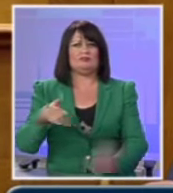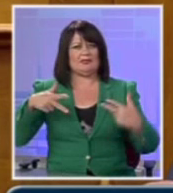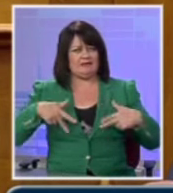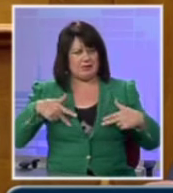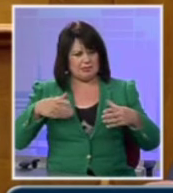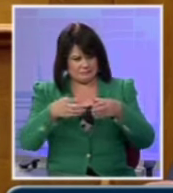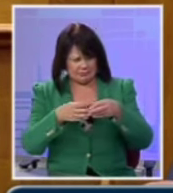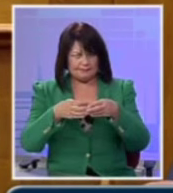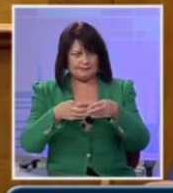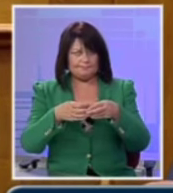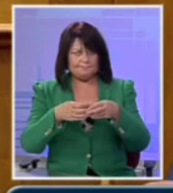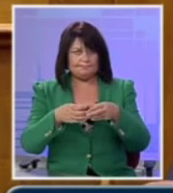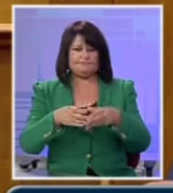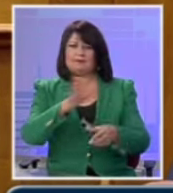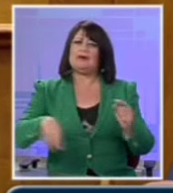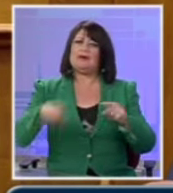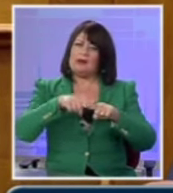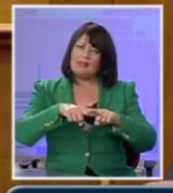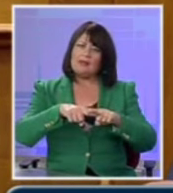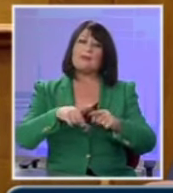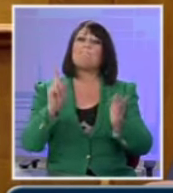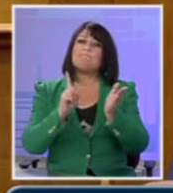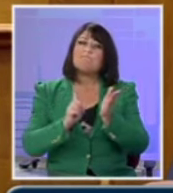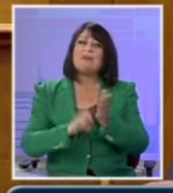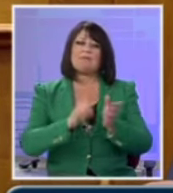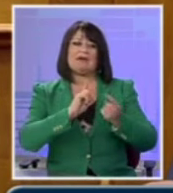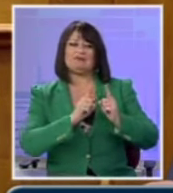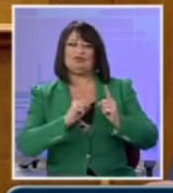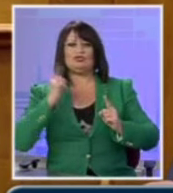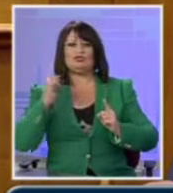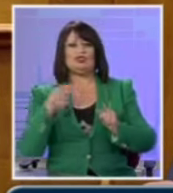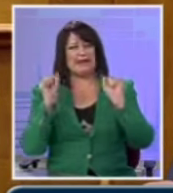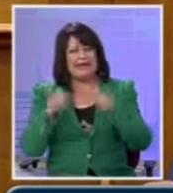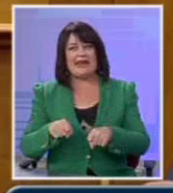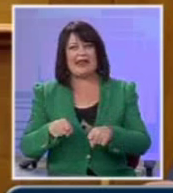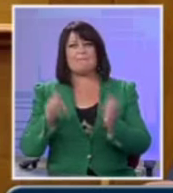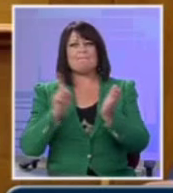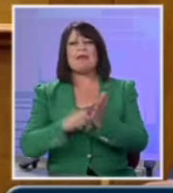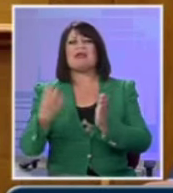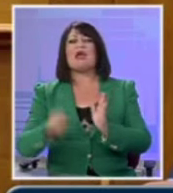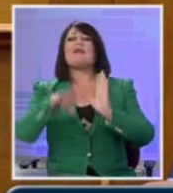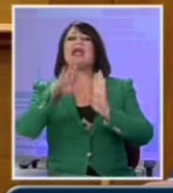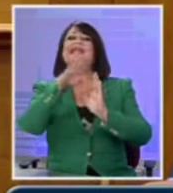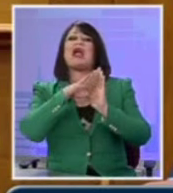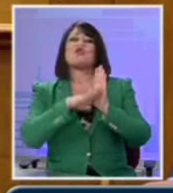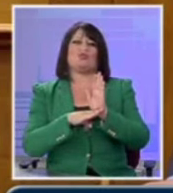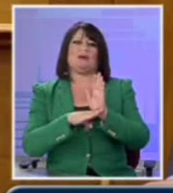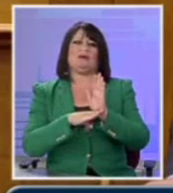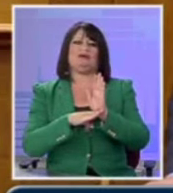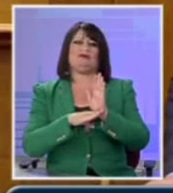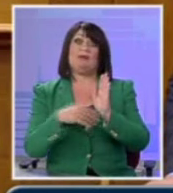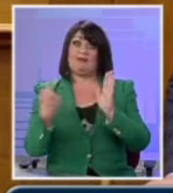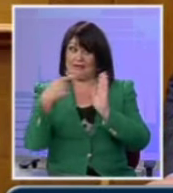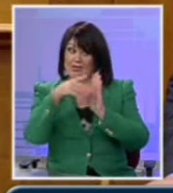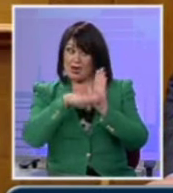κυβέρνηση, σε αυτή τη χώρα, πρέπει να συμφωνήσουμε όλοι μας ότι πρέπει να υπάρχουν κανόνες. Και ότι οι κανόνες αυτοί